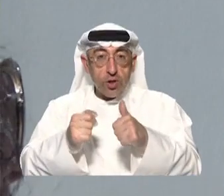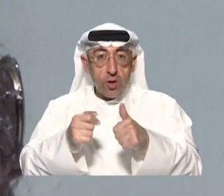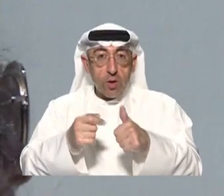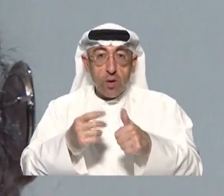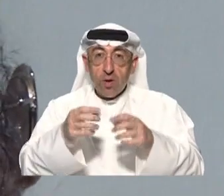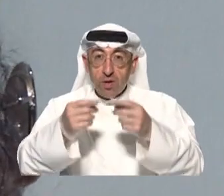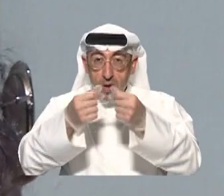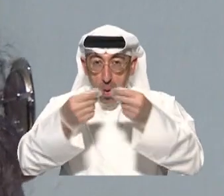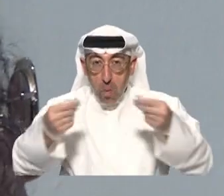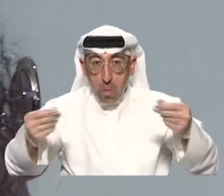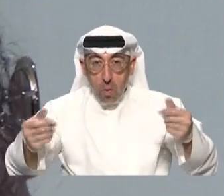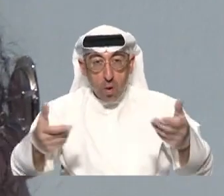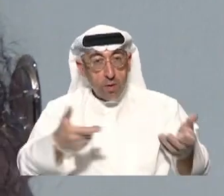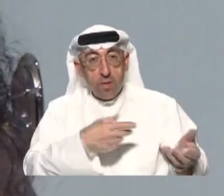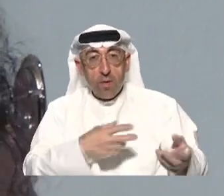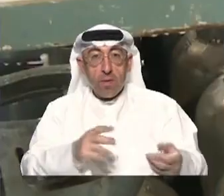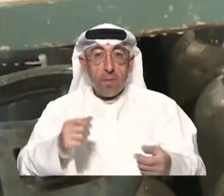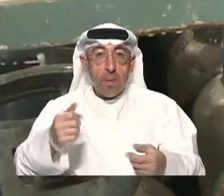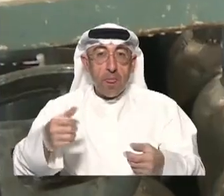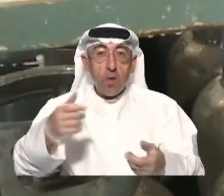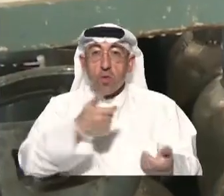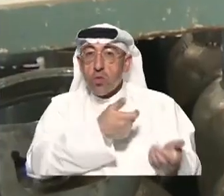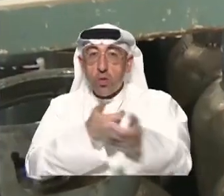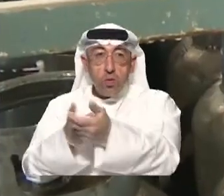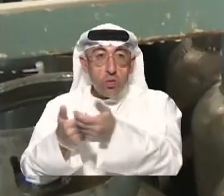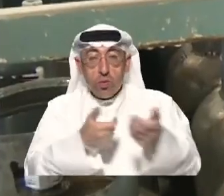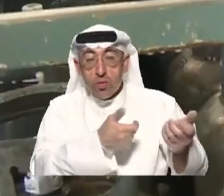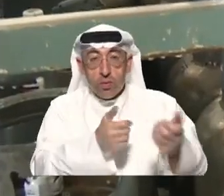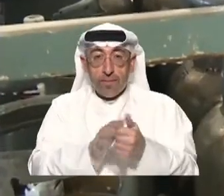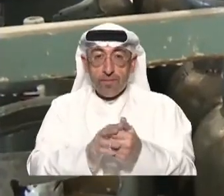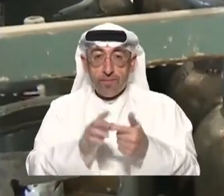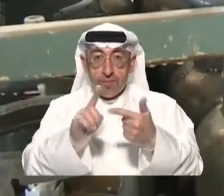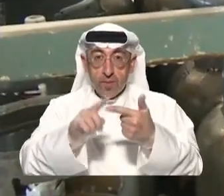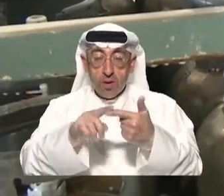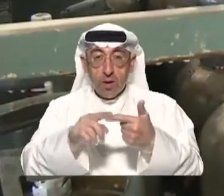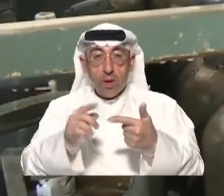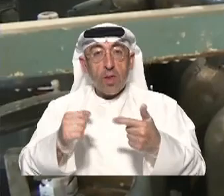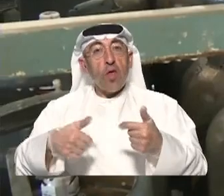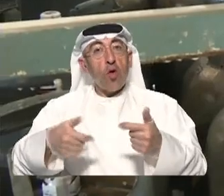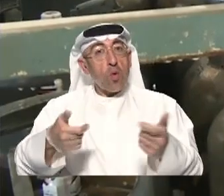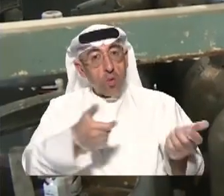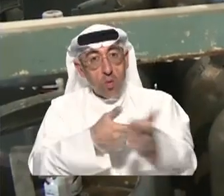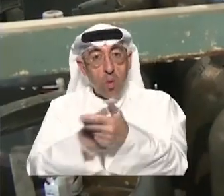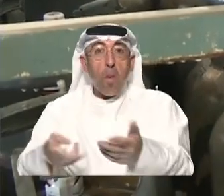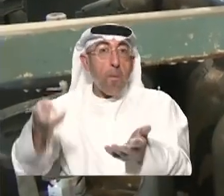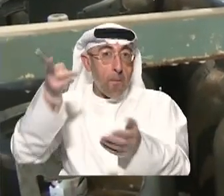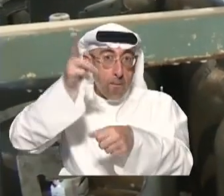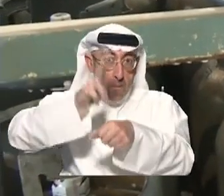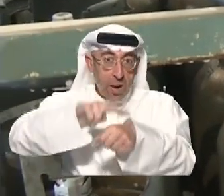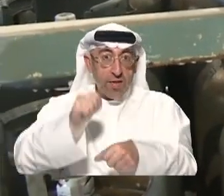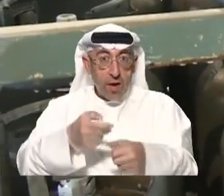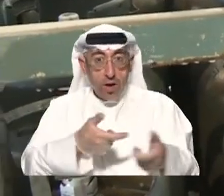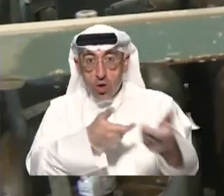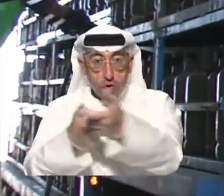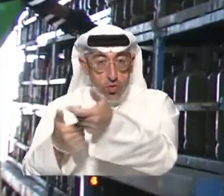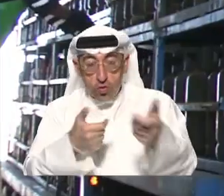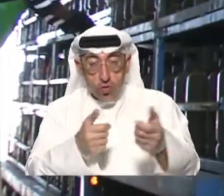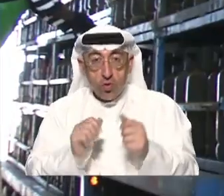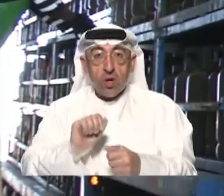وزارة الصحة، وكذلك قبل خروجها لأفرع الجمعيات. أفرع الجمعيات كذلك